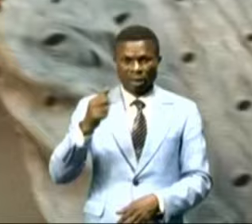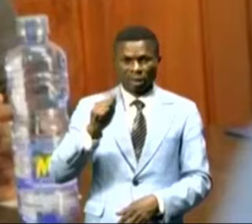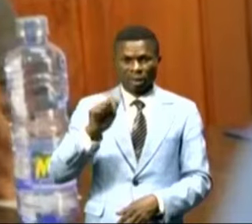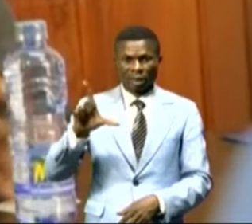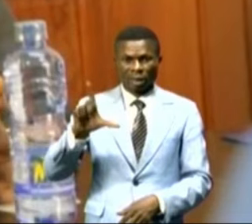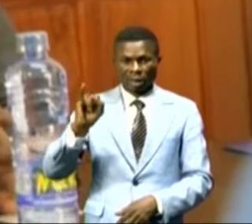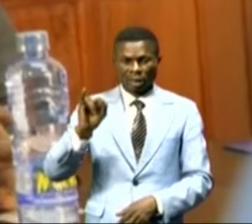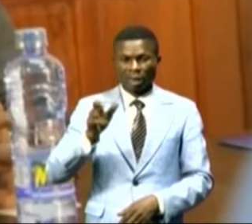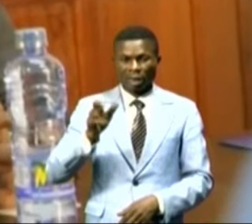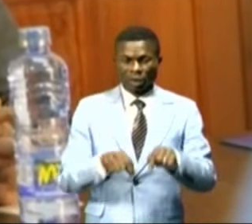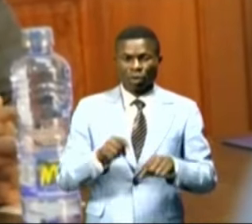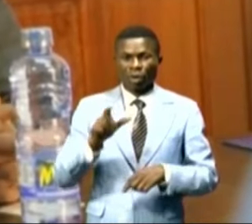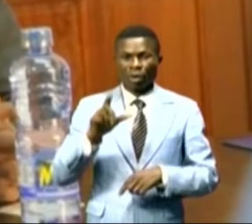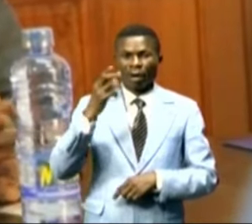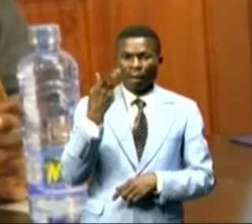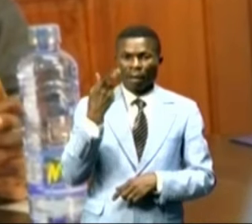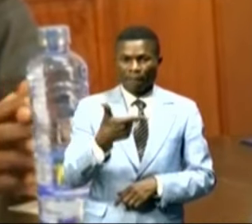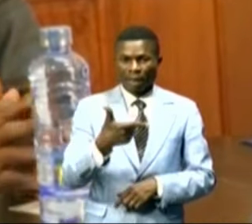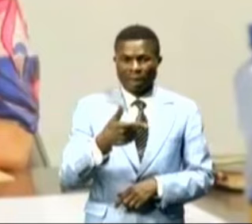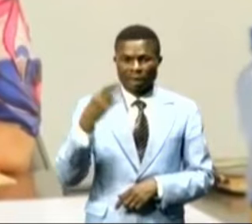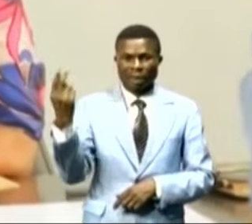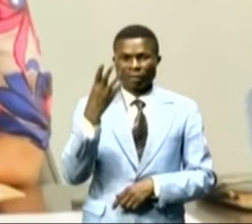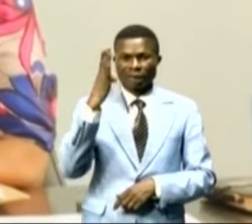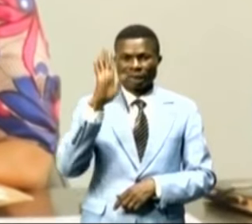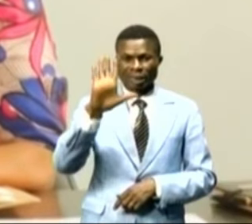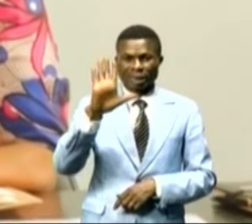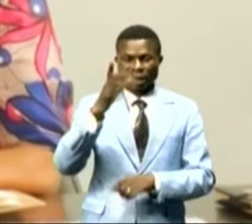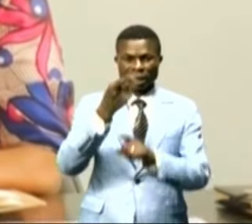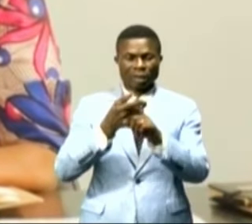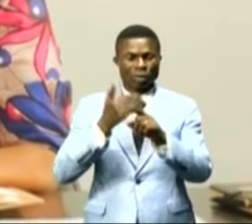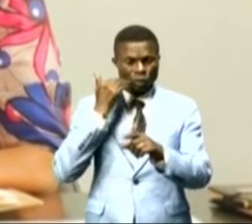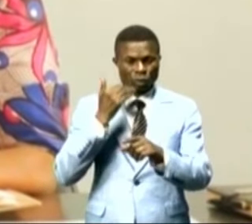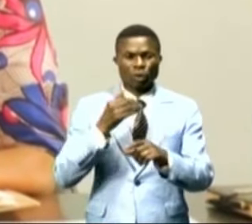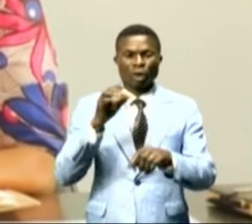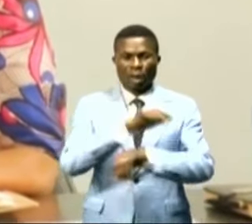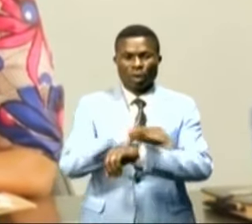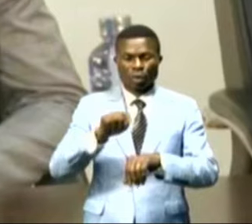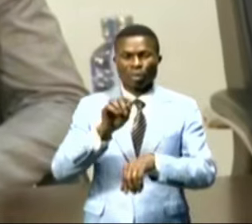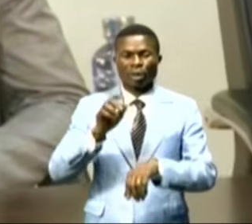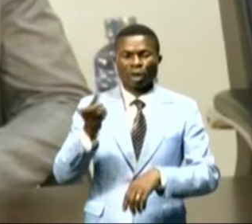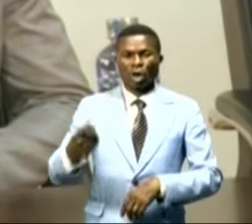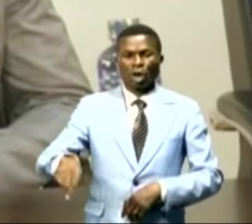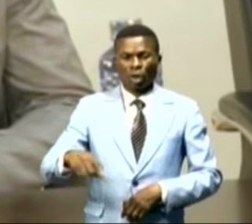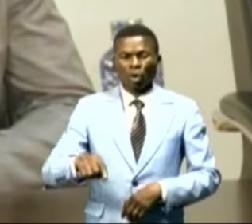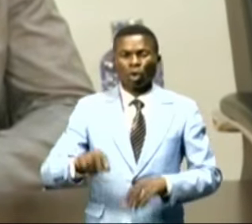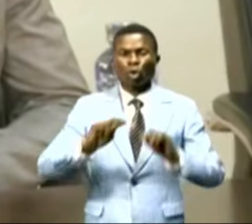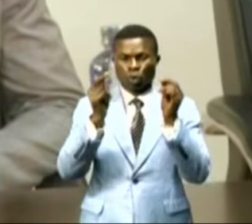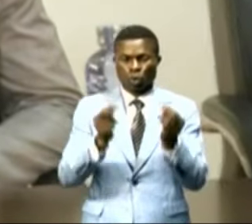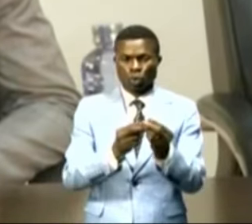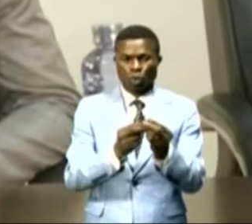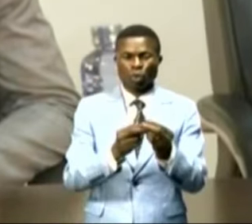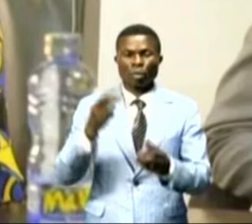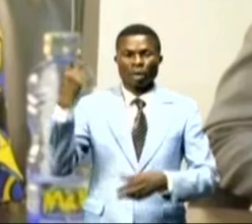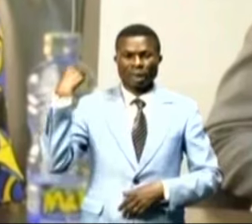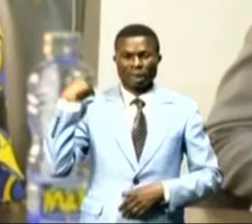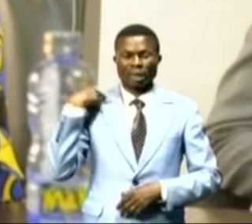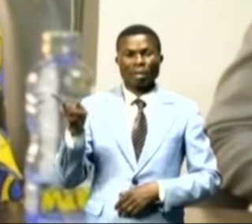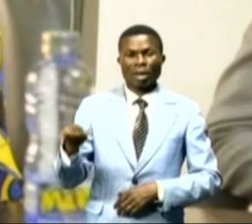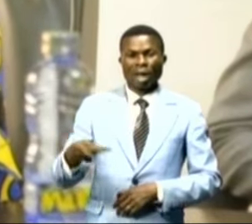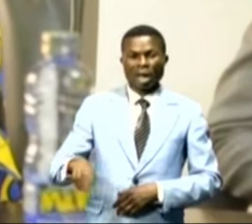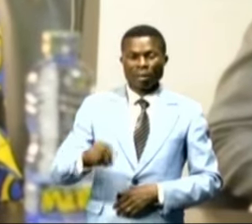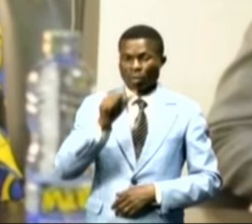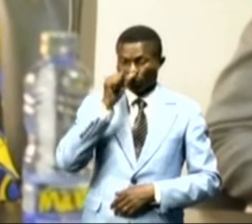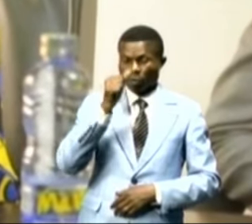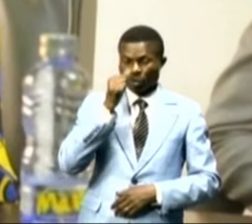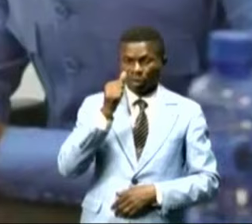ce mardi 25 juin en son cabinet de travail à Kinshasa-Gombe avec une délégation des notables de cette province,